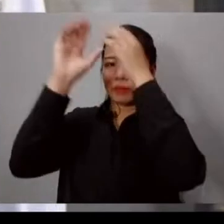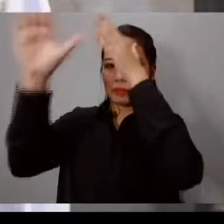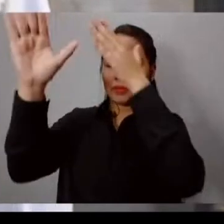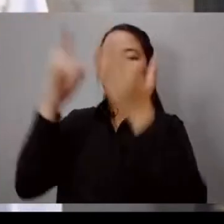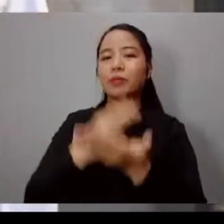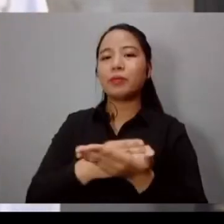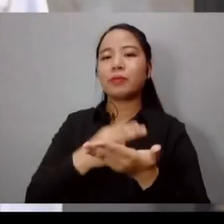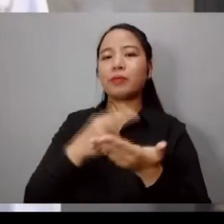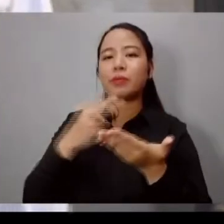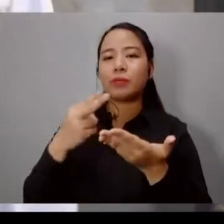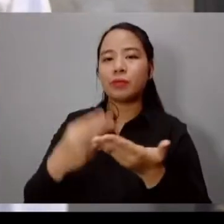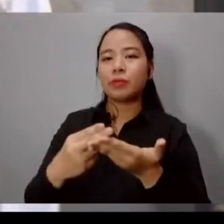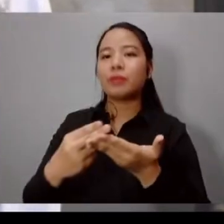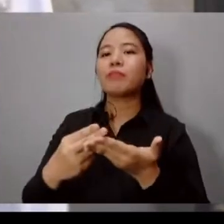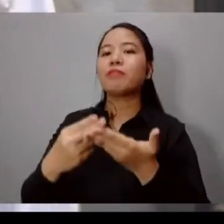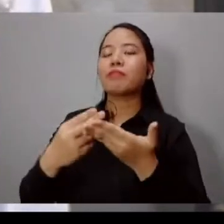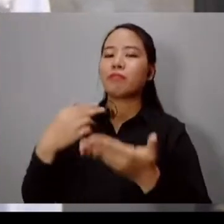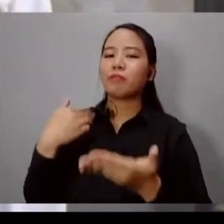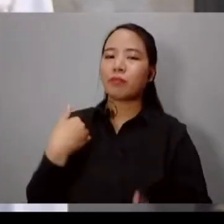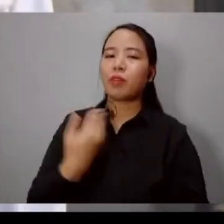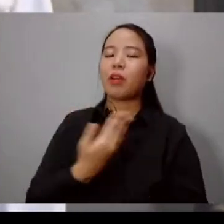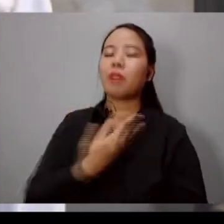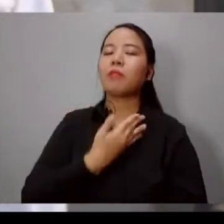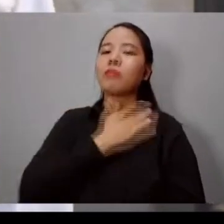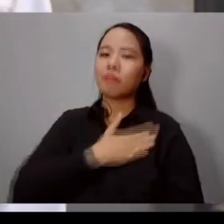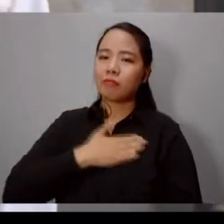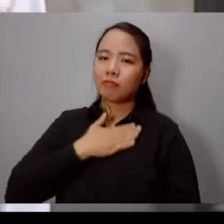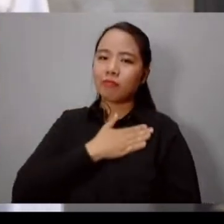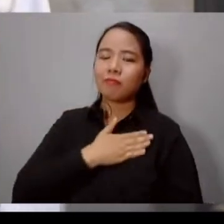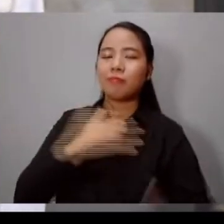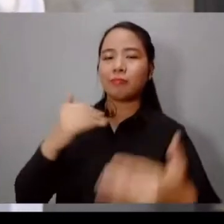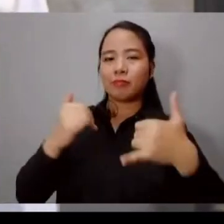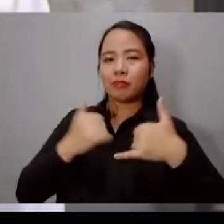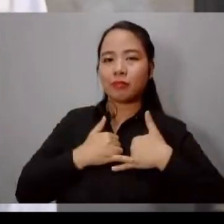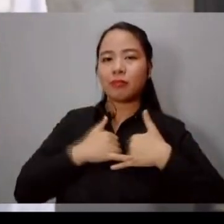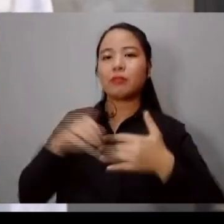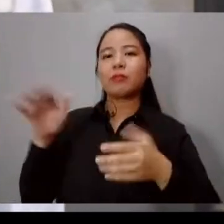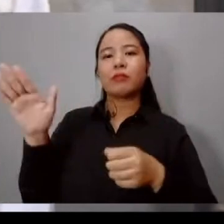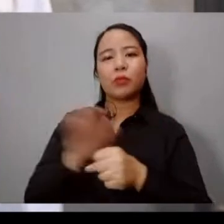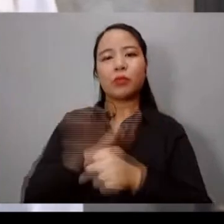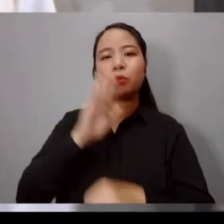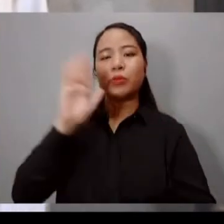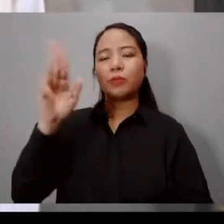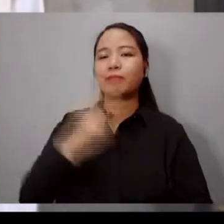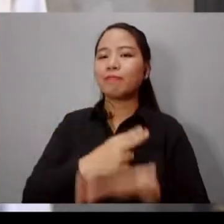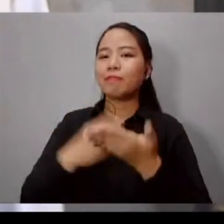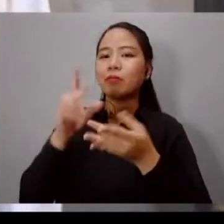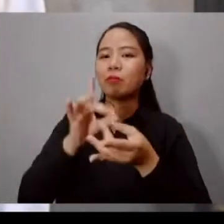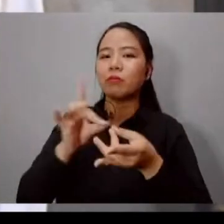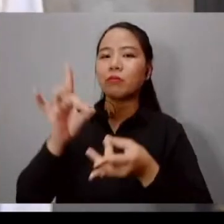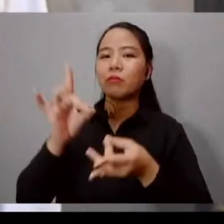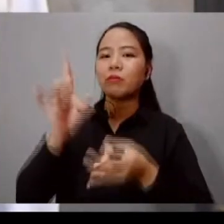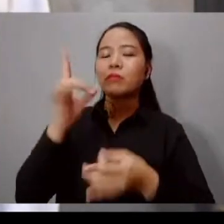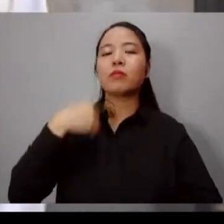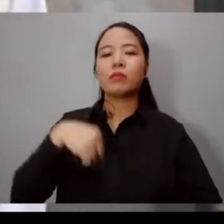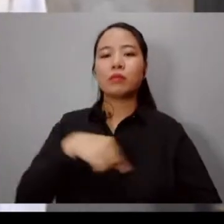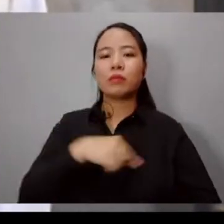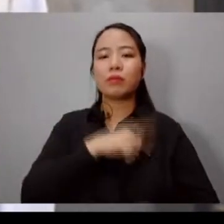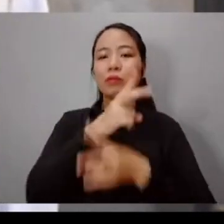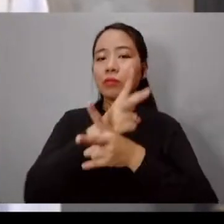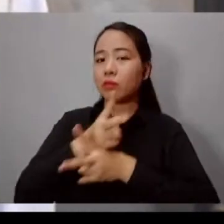Sa kalooban namin ay panahanin mong lubos ang iyong espiritong sa amin kumukupkop upang sa